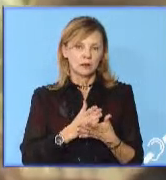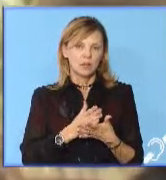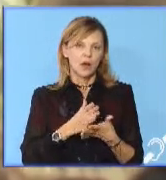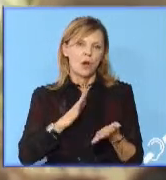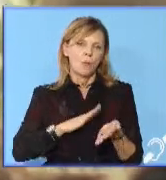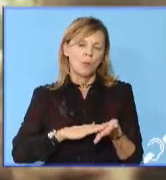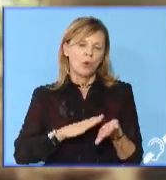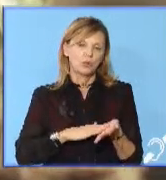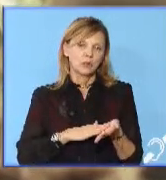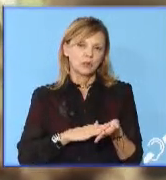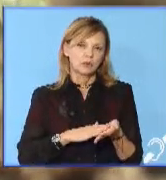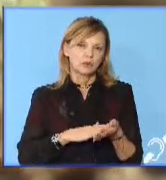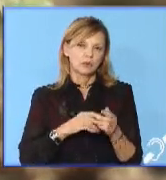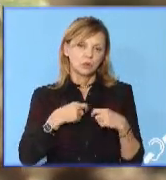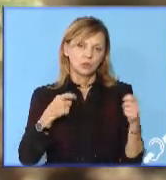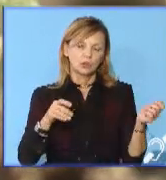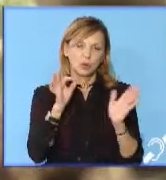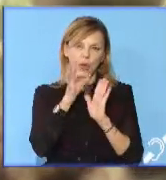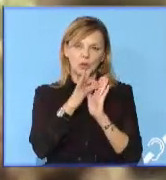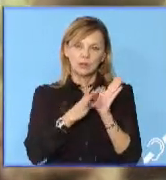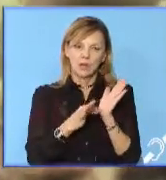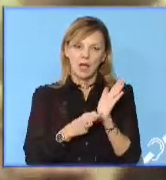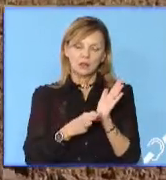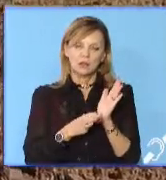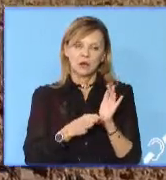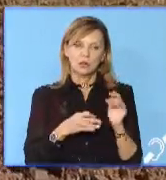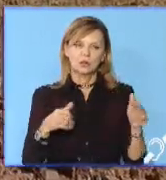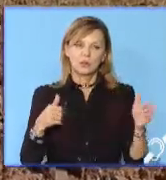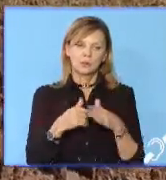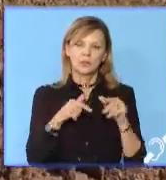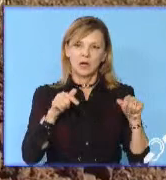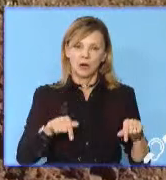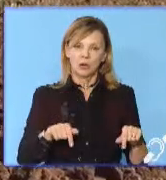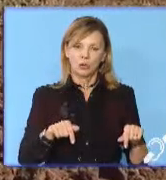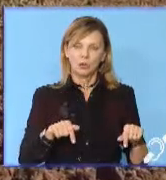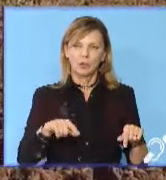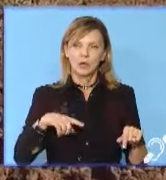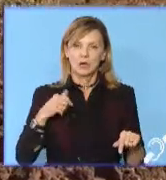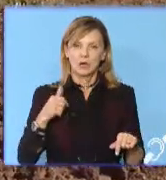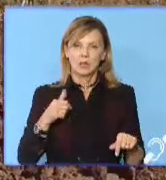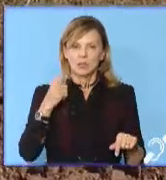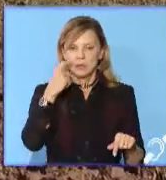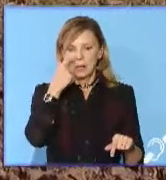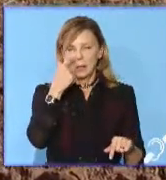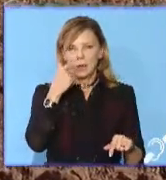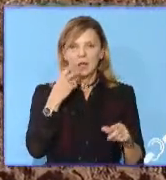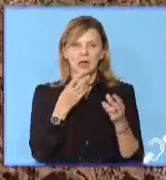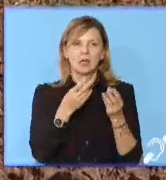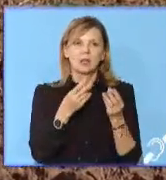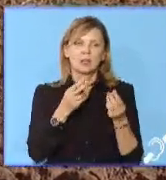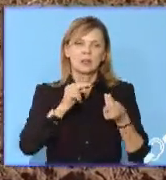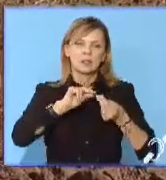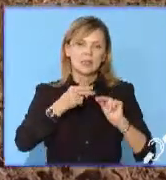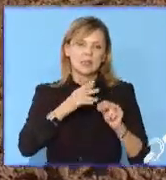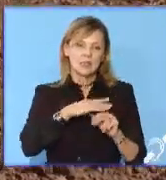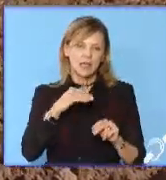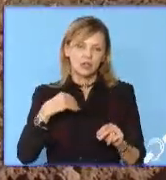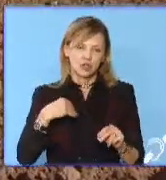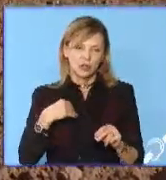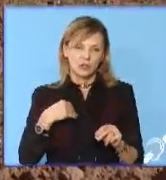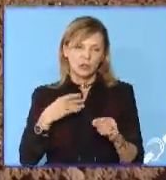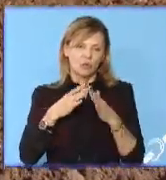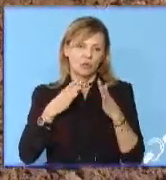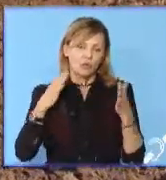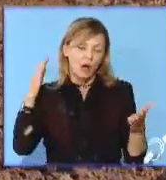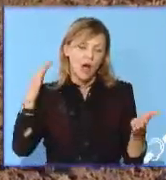datorită tuturor datelor înregistrate, se înregistrează fenomenul de secetă cu diferite grade de manifestare,